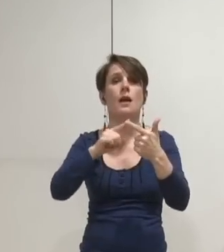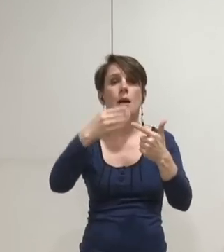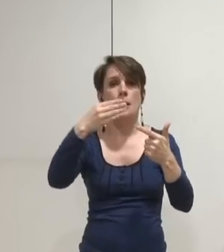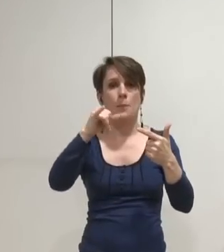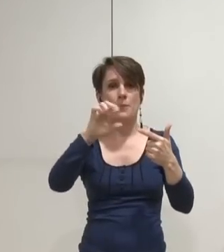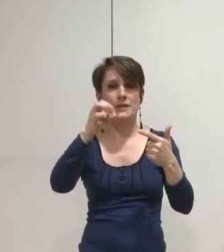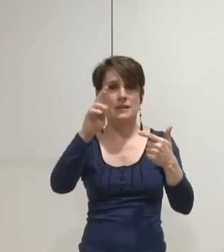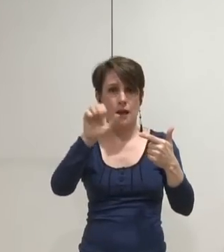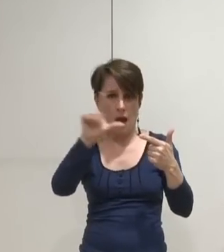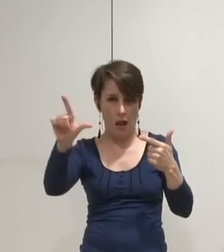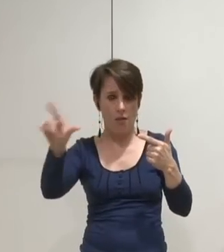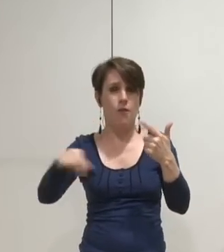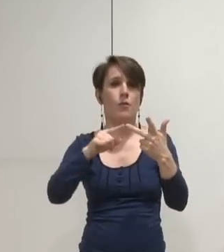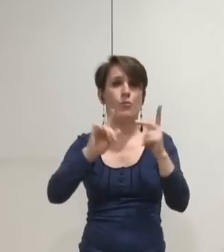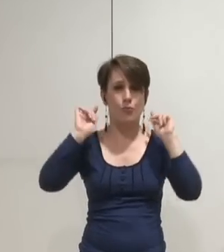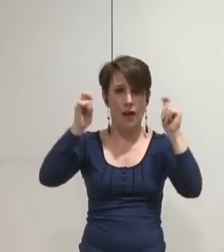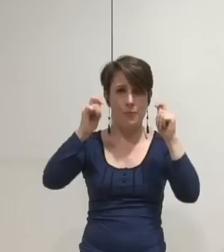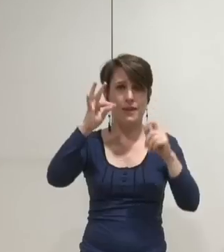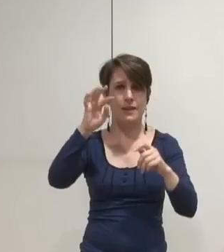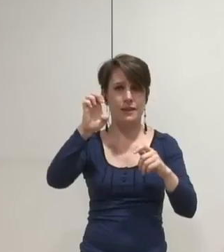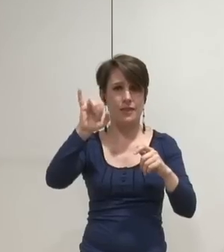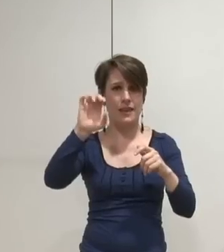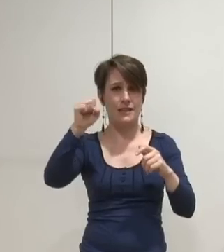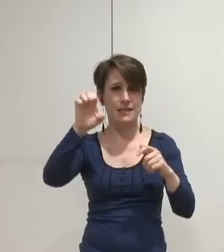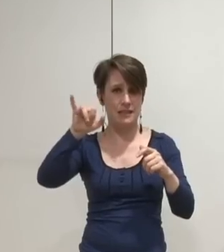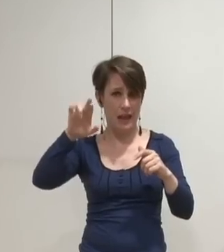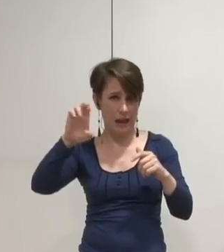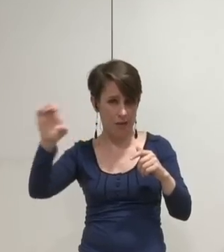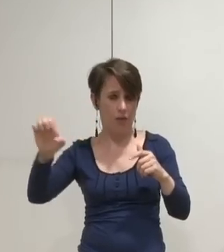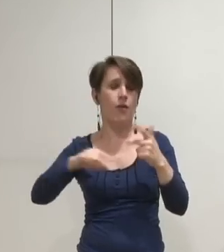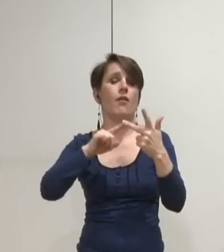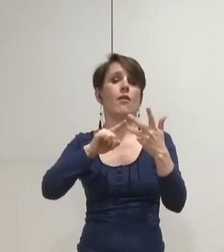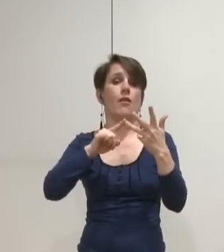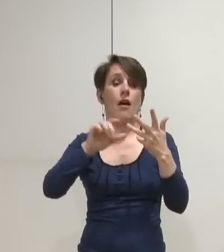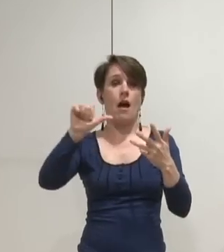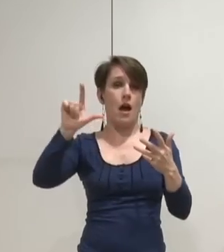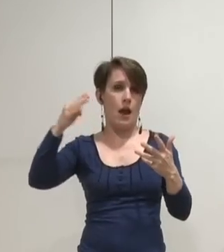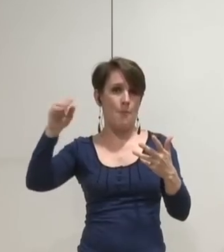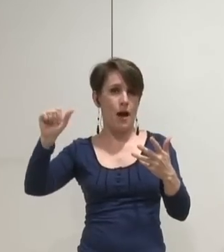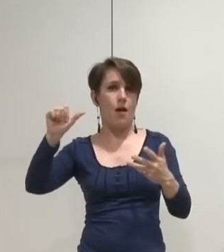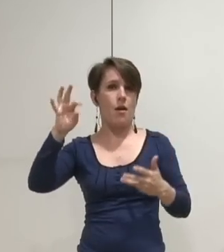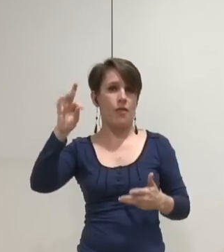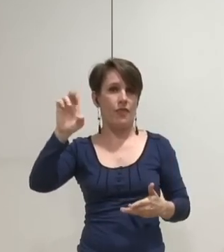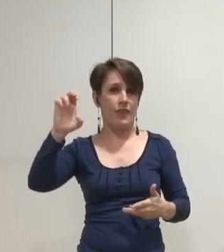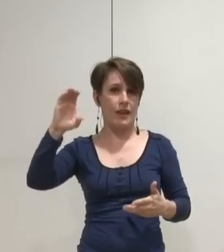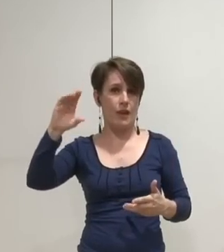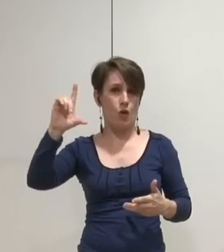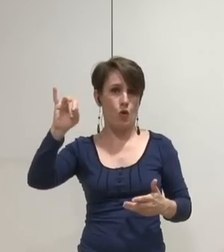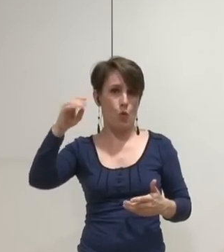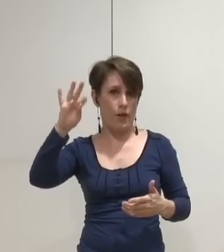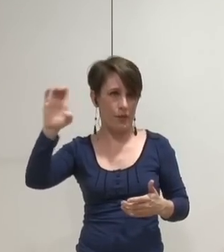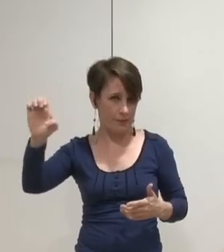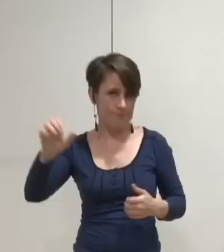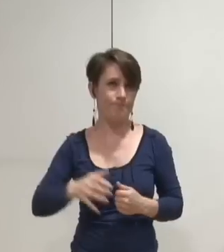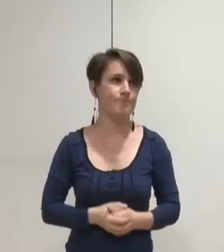quartier abayli TCR jouau et euh le quartier almatreécloîre il est à noter également que dispositif